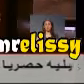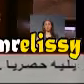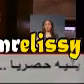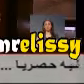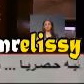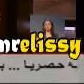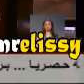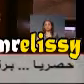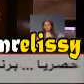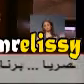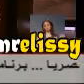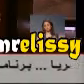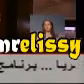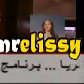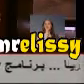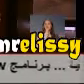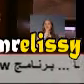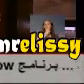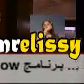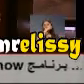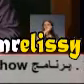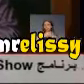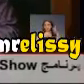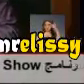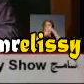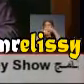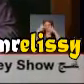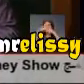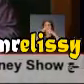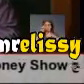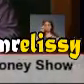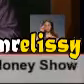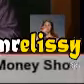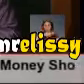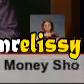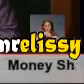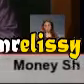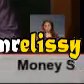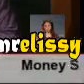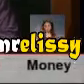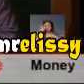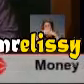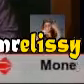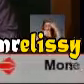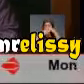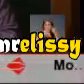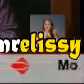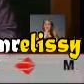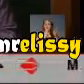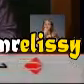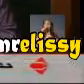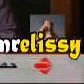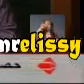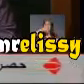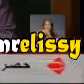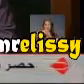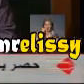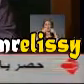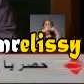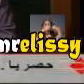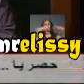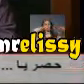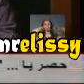اثيوبيا اعلنت النهارده انها اقتربت من الانتهاء من المرحله الاولى من بناء سد النهضه واحنا لسه قاعدين